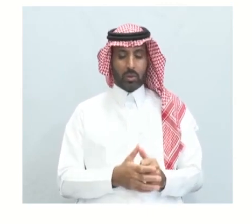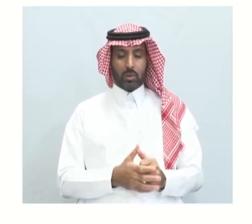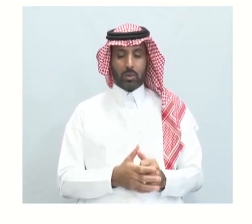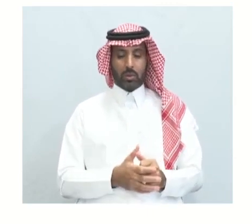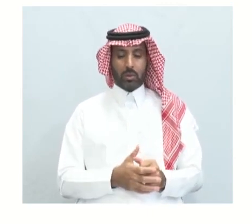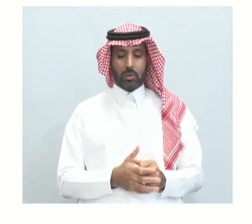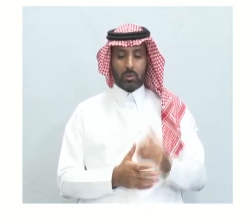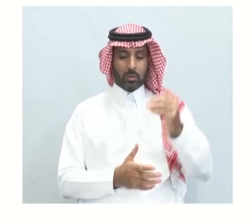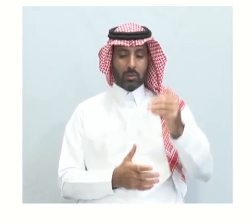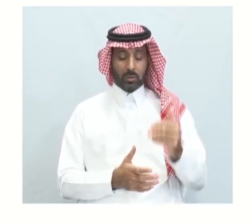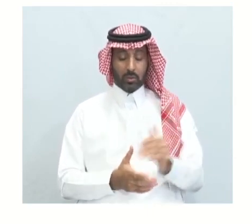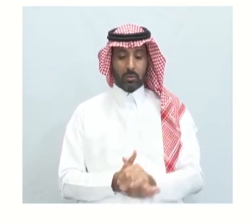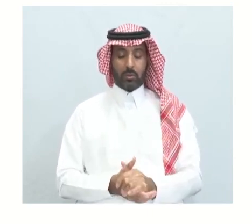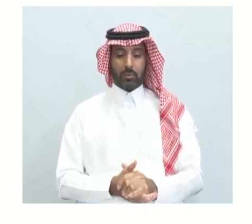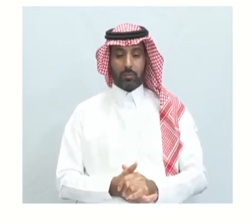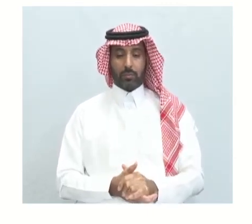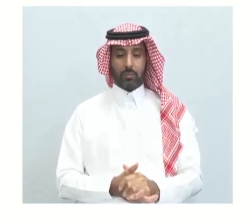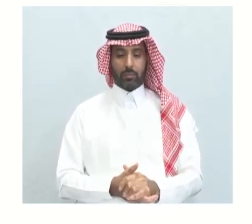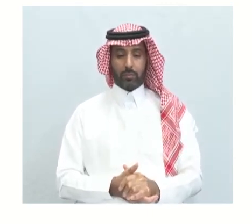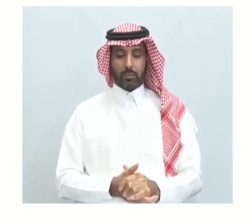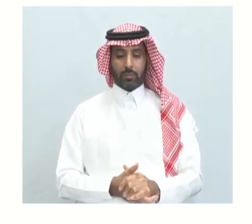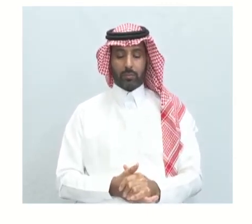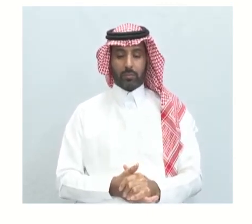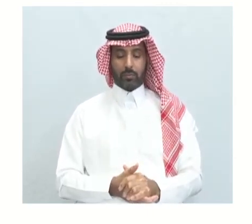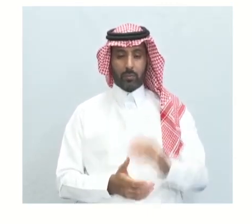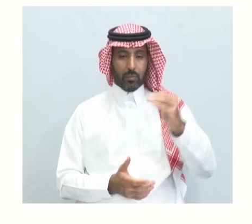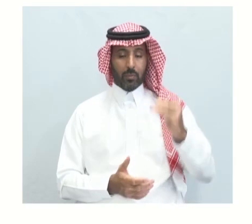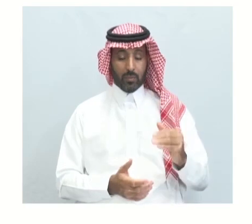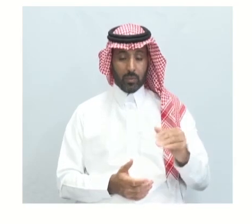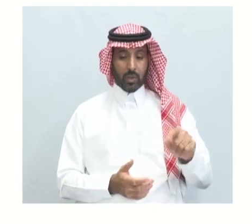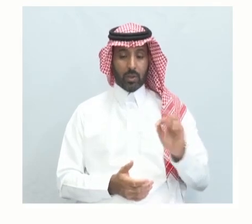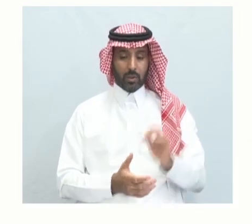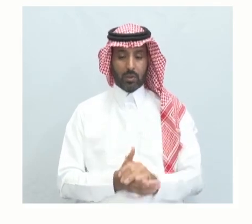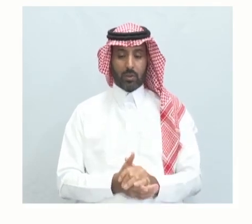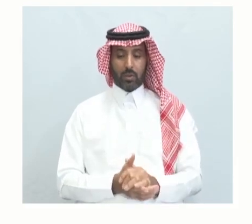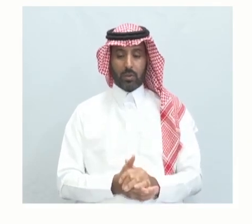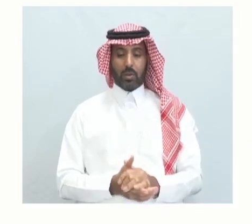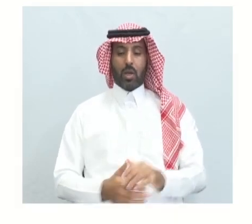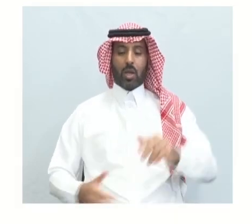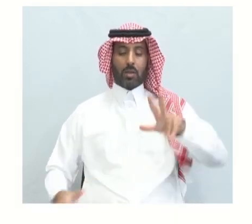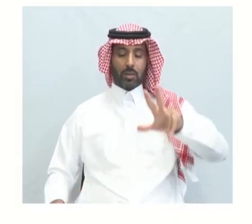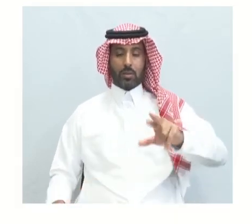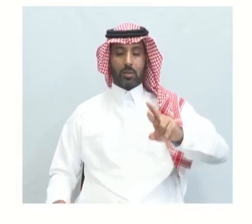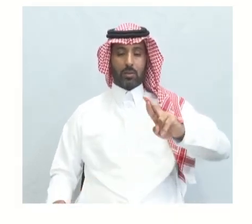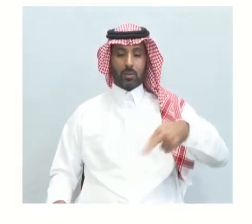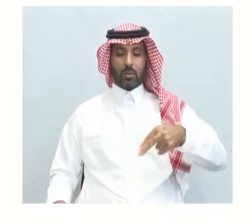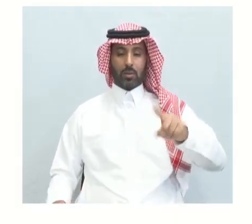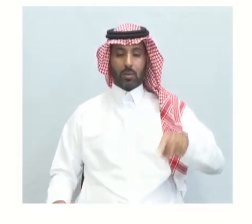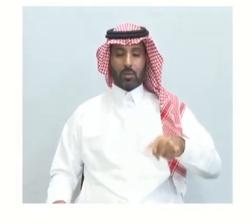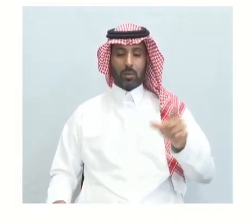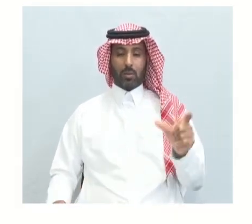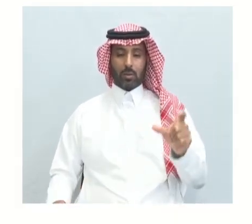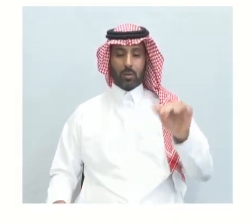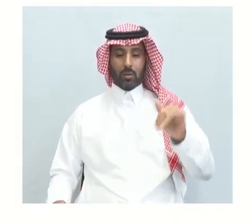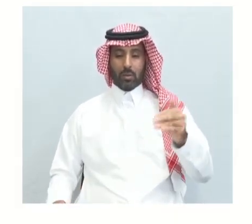الحديد الزرنيخ المغنيسيوم احسنتم بارك الله فيكم الزرنيخ من اكثر